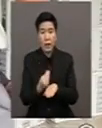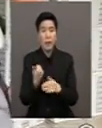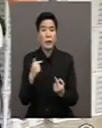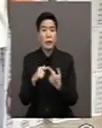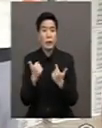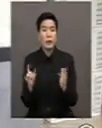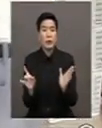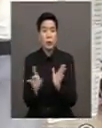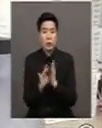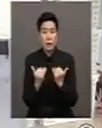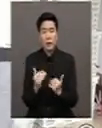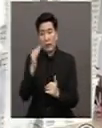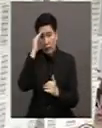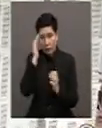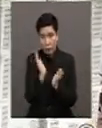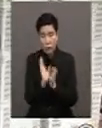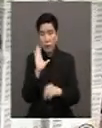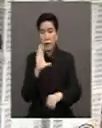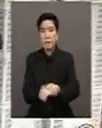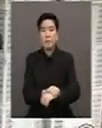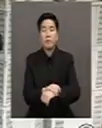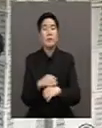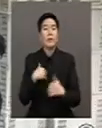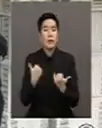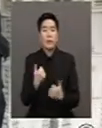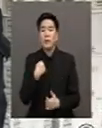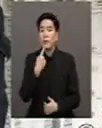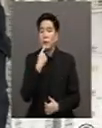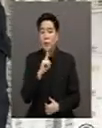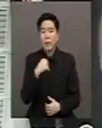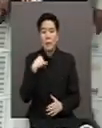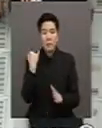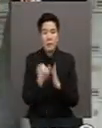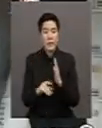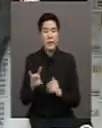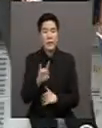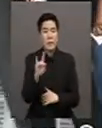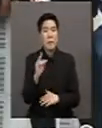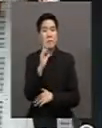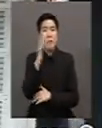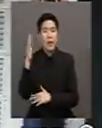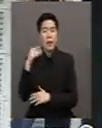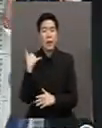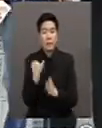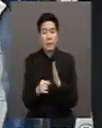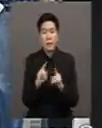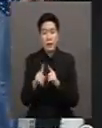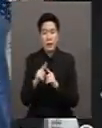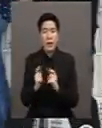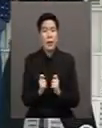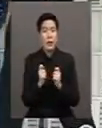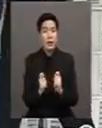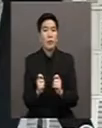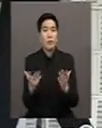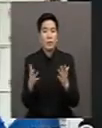ดก็ถูกตำรวจกองปราบจับกุมได้เบื้องต้นก็แจ้งข้อหาครอบครองสัตว์ป่าคุ้มครองซากสัตว์โดยไม่ได้รับอนุญ